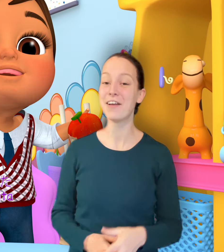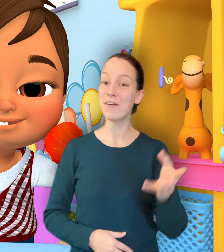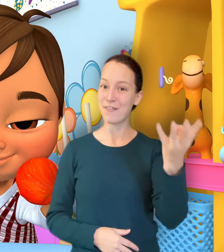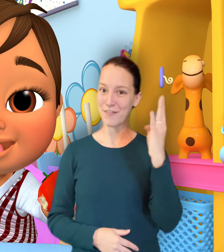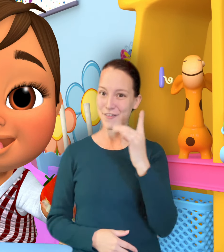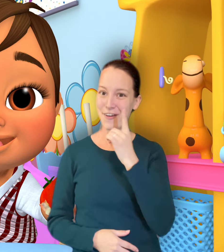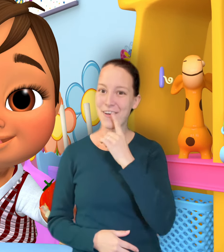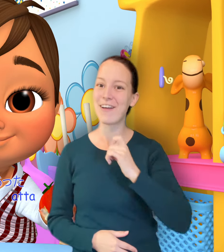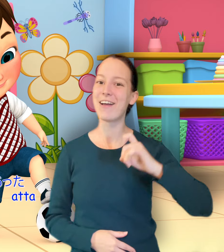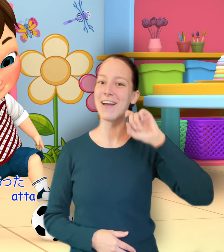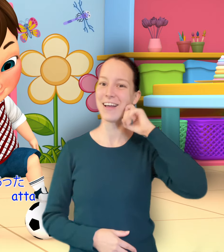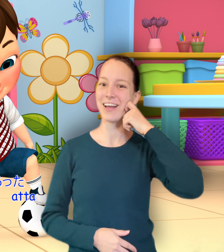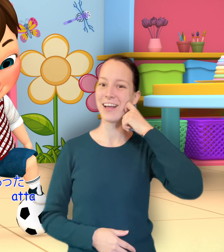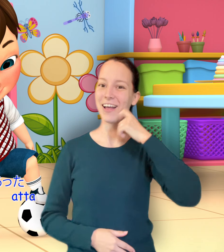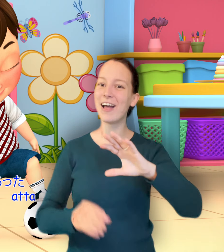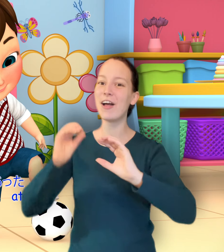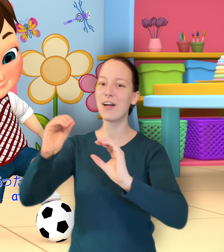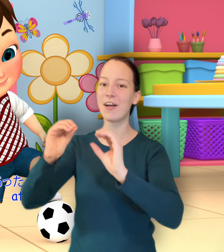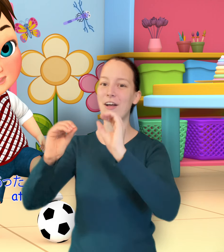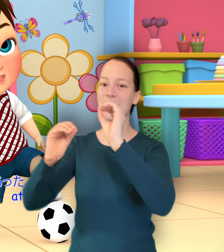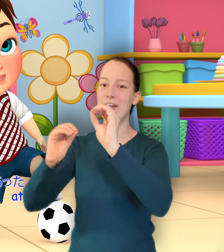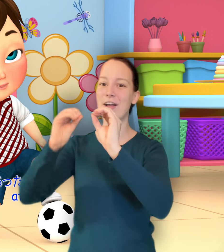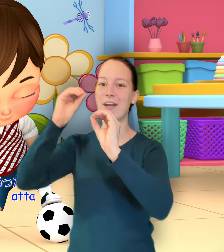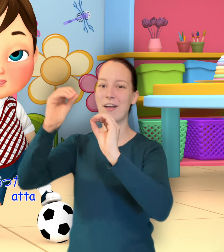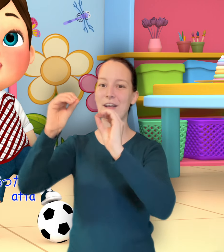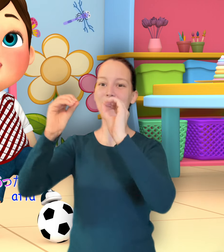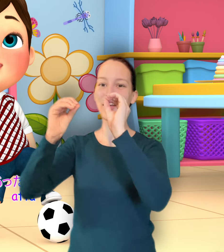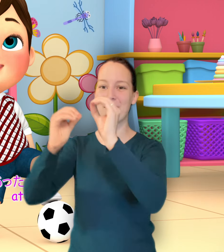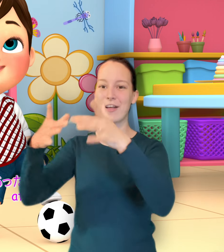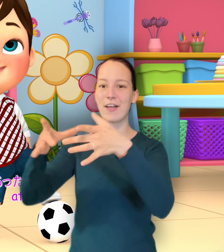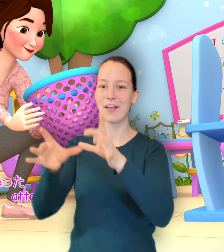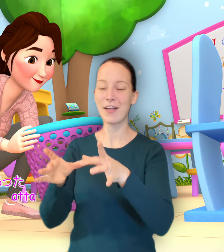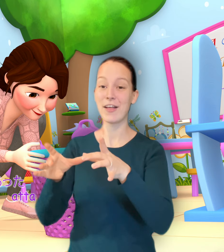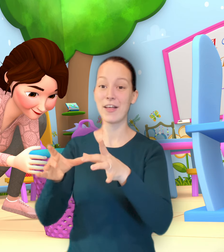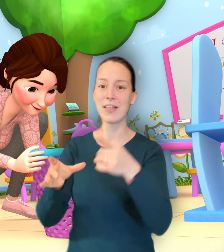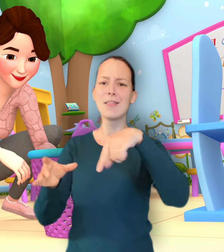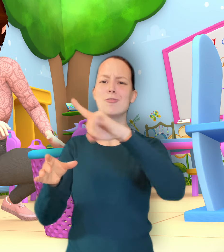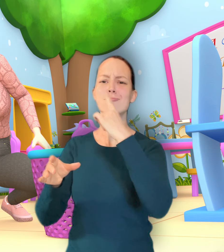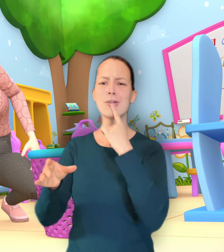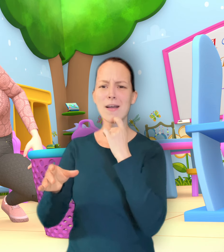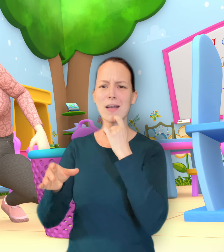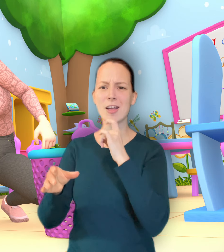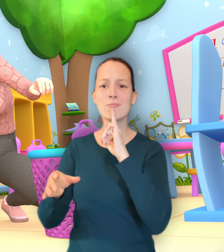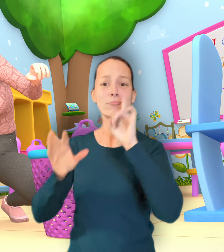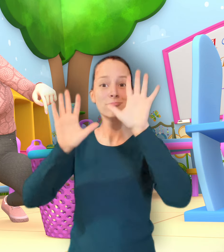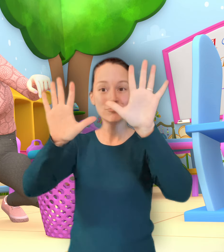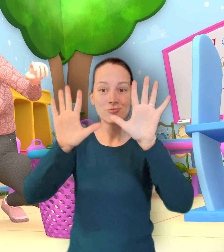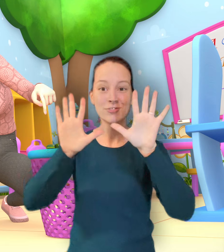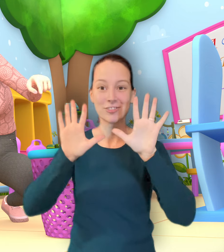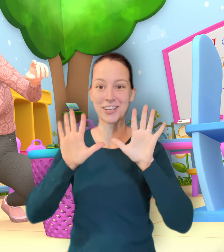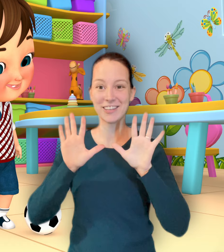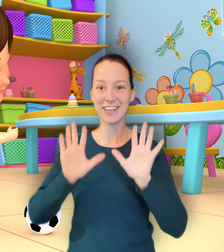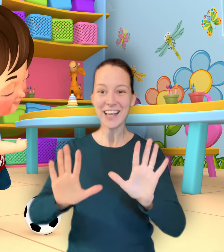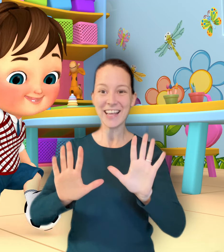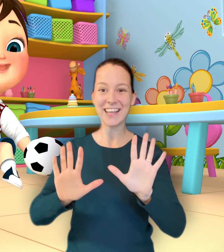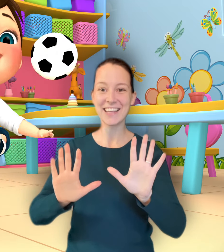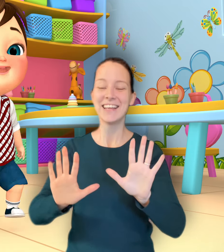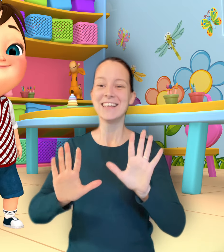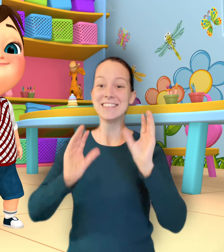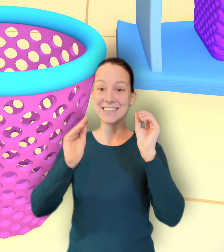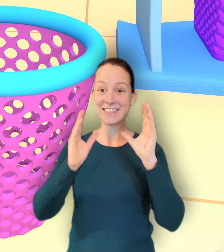たお皿にりんごが4つあった赤くておいしそう